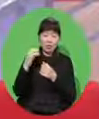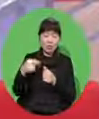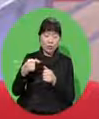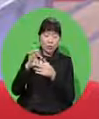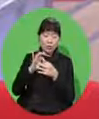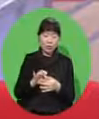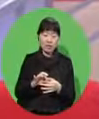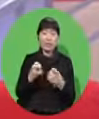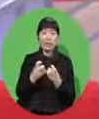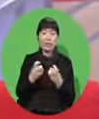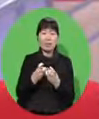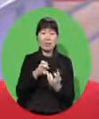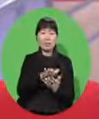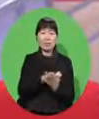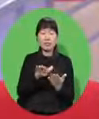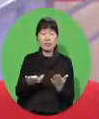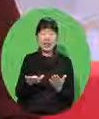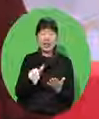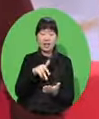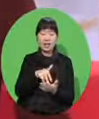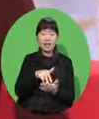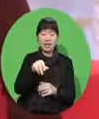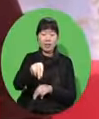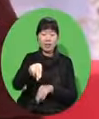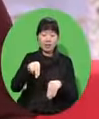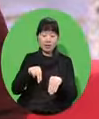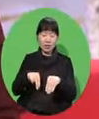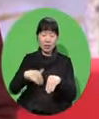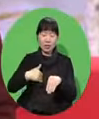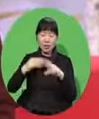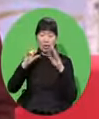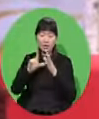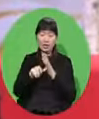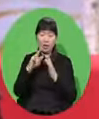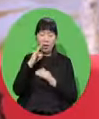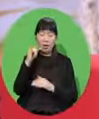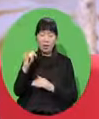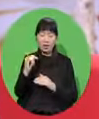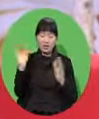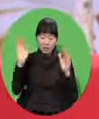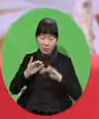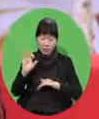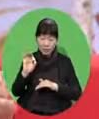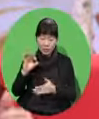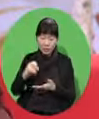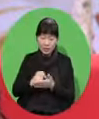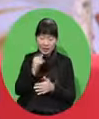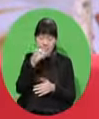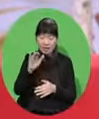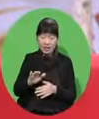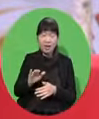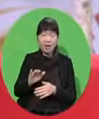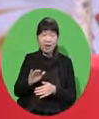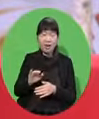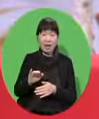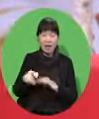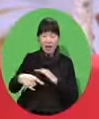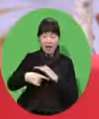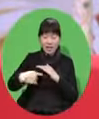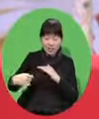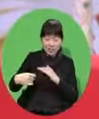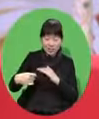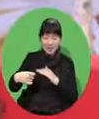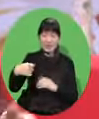갈 수 있는 방법일 수가 있을 것 같아요. 아니 입장 바꿔서 우리 어렸을 때 엄마가 이렇게 세뱃돈 딱 받았는데 일단 다 이렇게 갈취해서